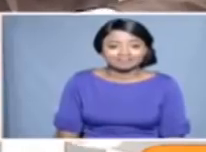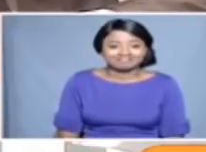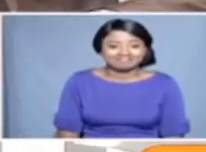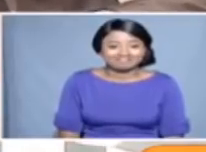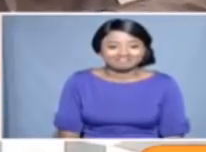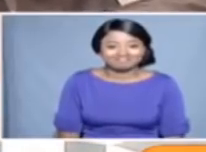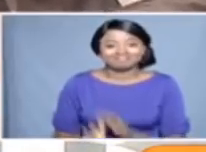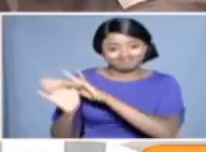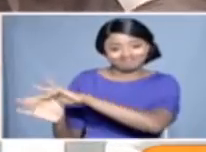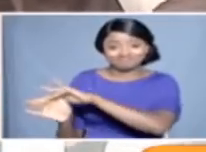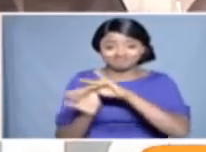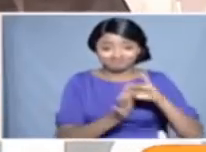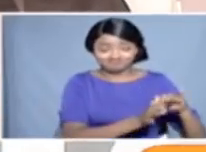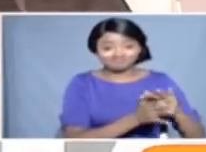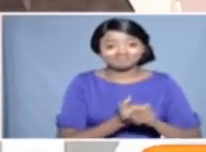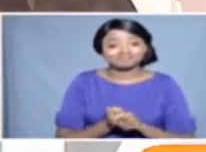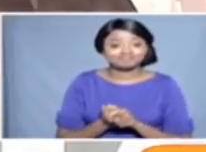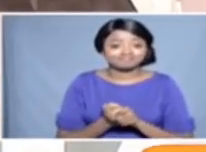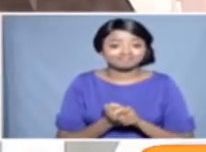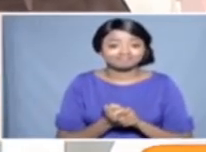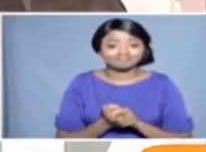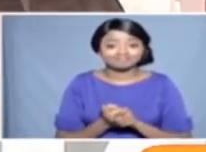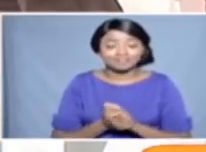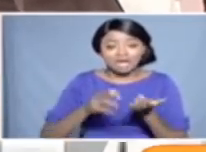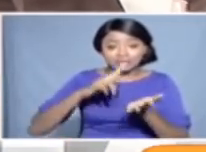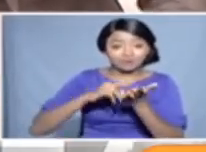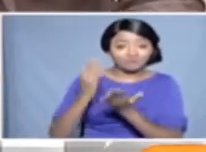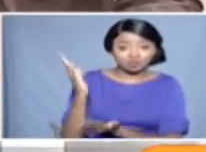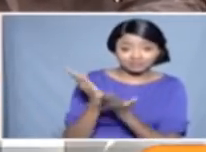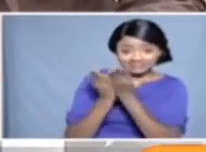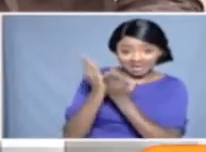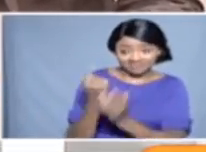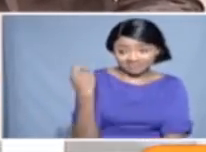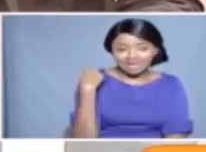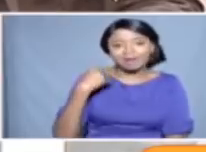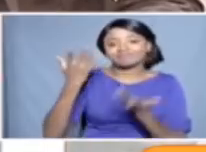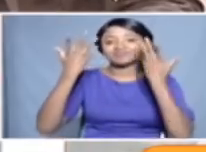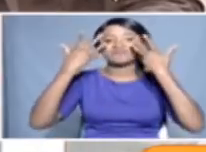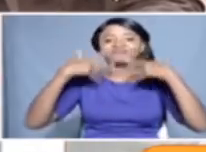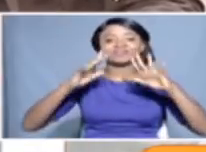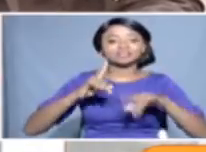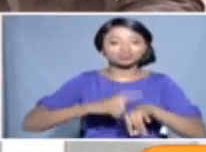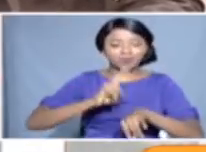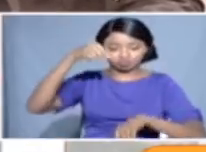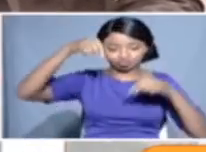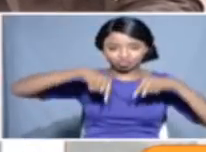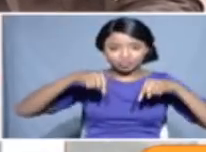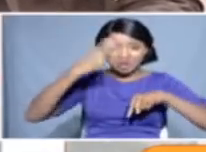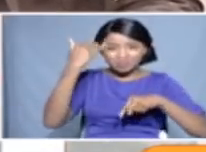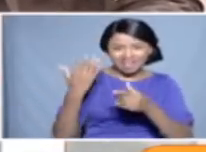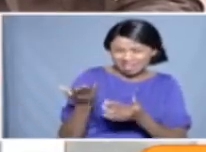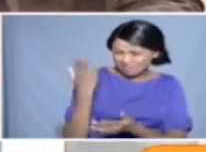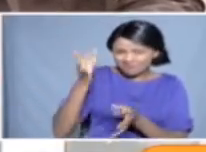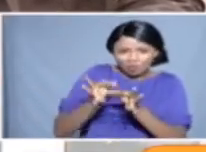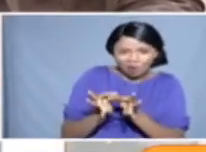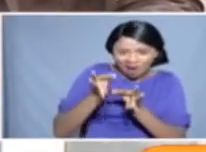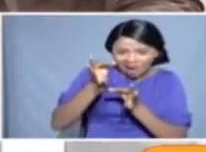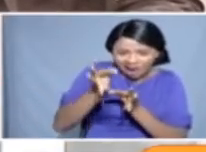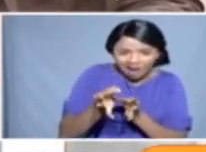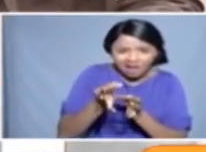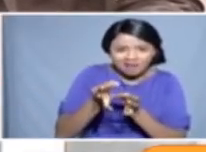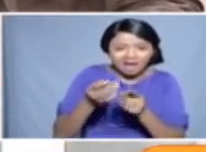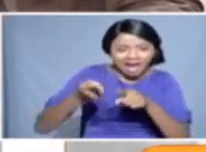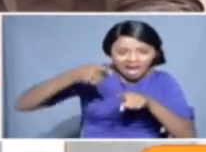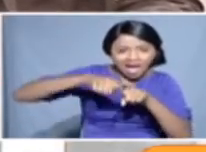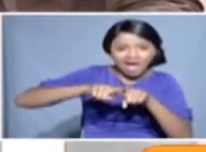Na mbali na haya mtazamaji, ni kwamba usajili wa huduma namba umefikia kikomo hii leo baada ya kuongezwa kwa muda wa wiki moja. Hata hivyo,